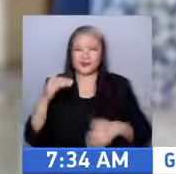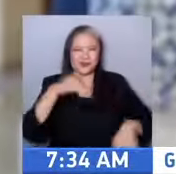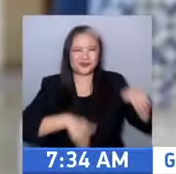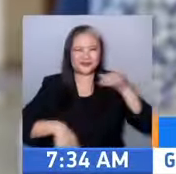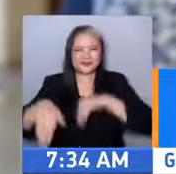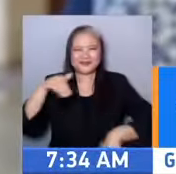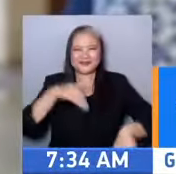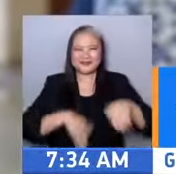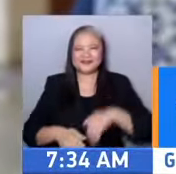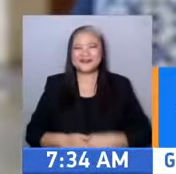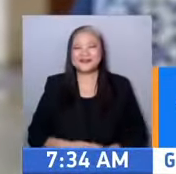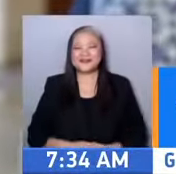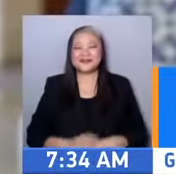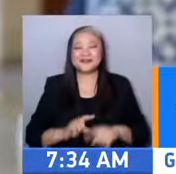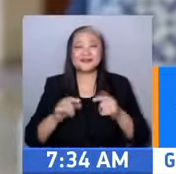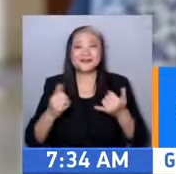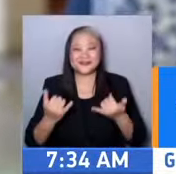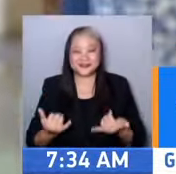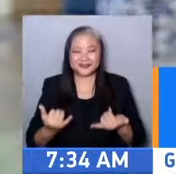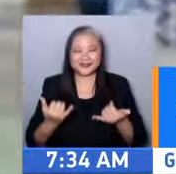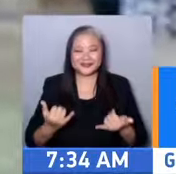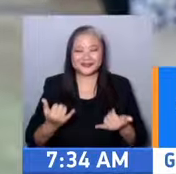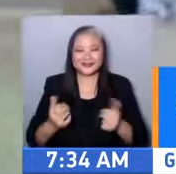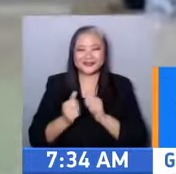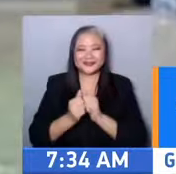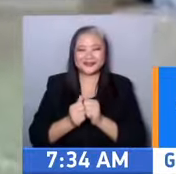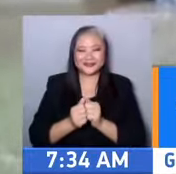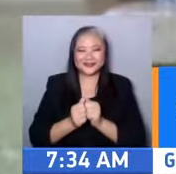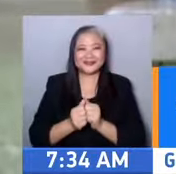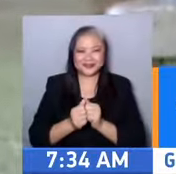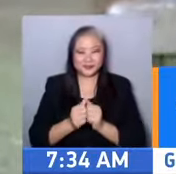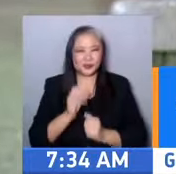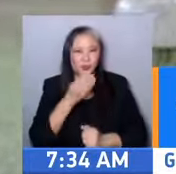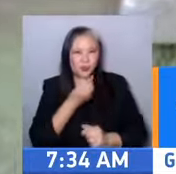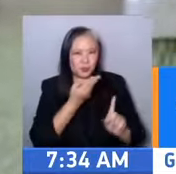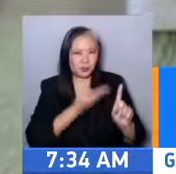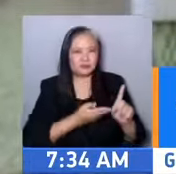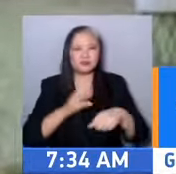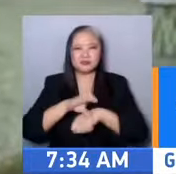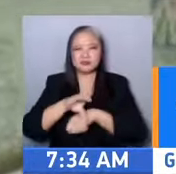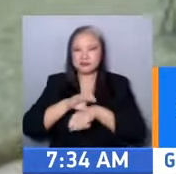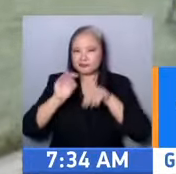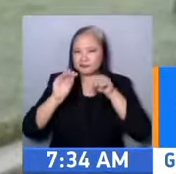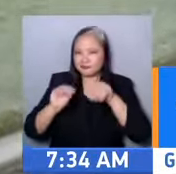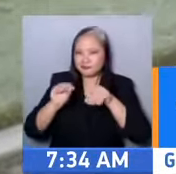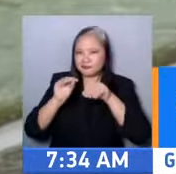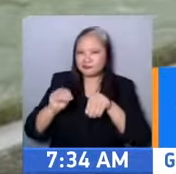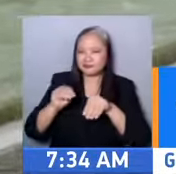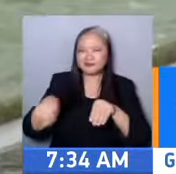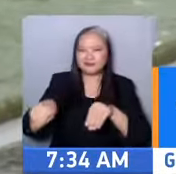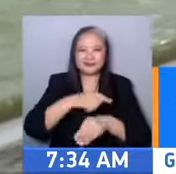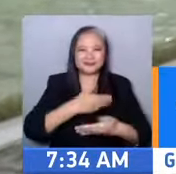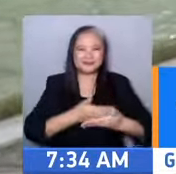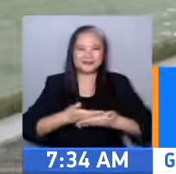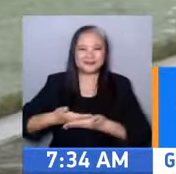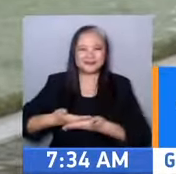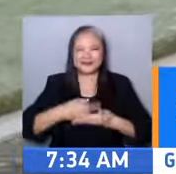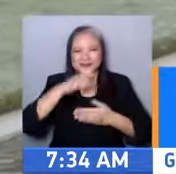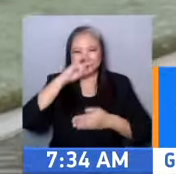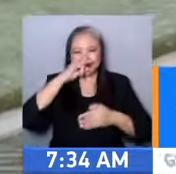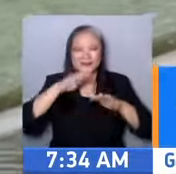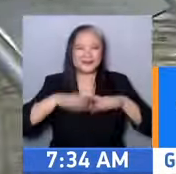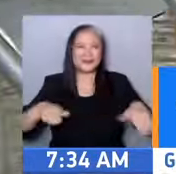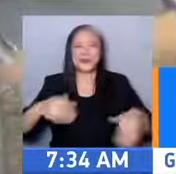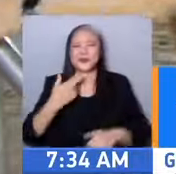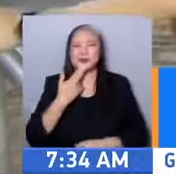ngayon nga, syempre, makakasama natin ang magko-coach sa atin ngayon sa mga babies, sa mga kids na napaka-cute. At sa ating mga kapuso,